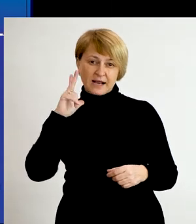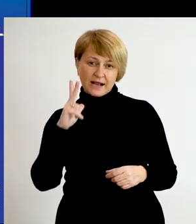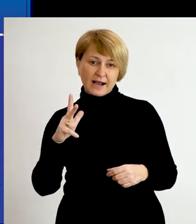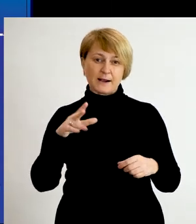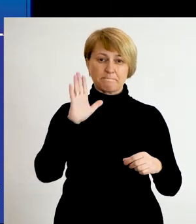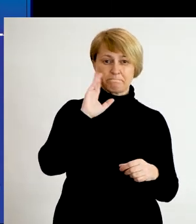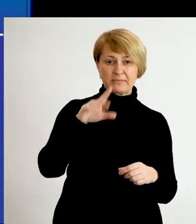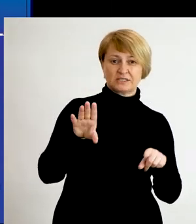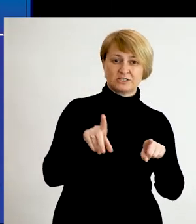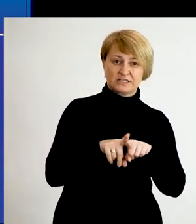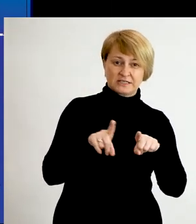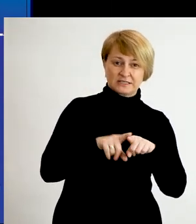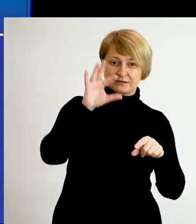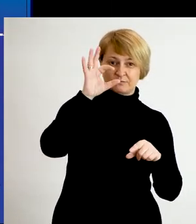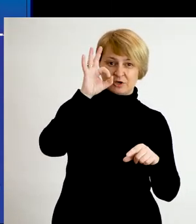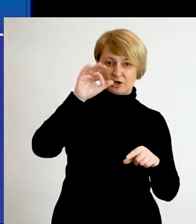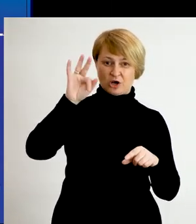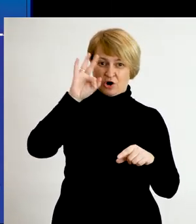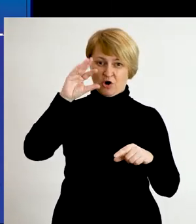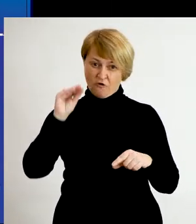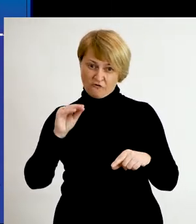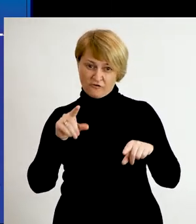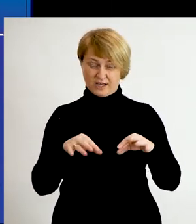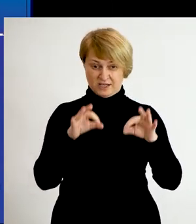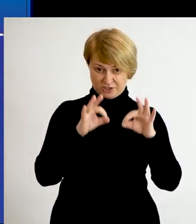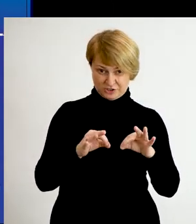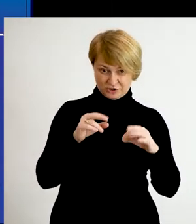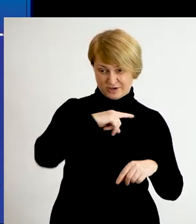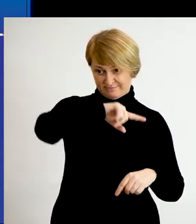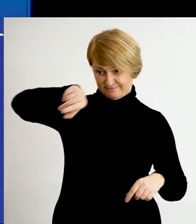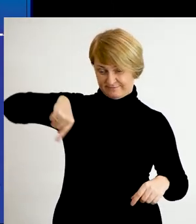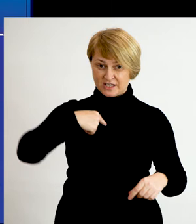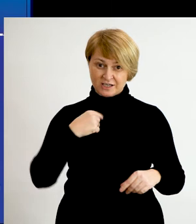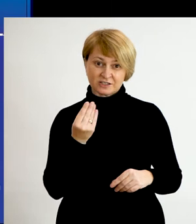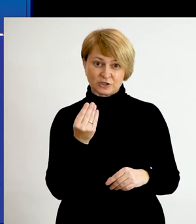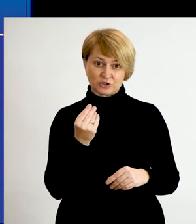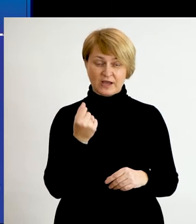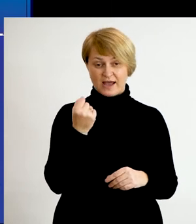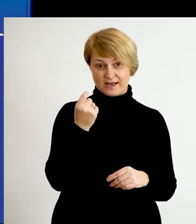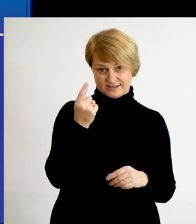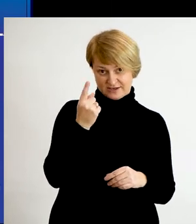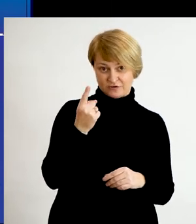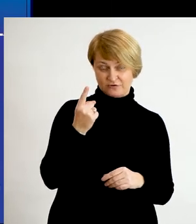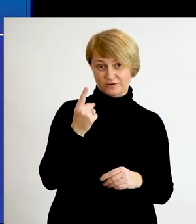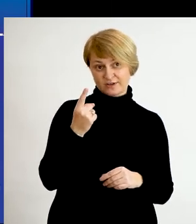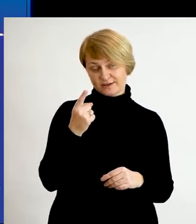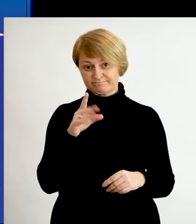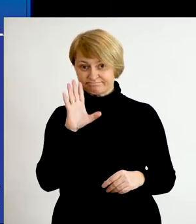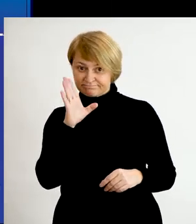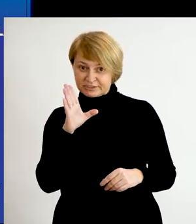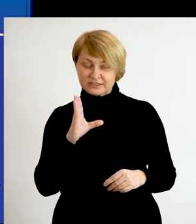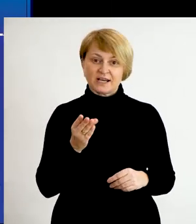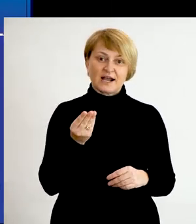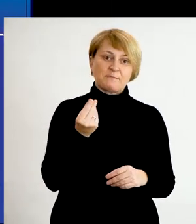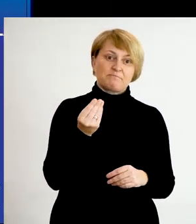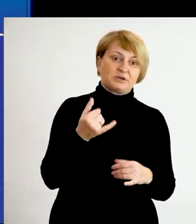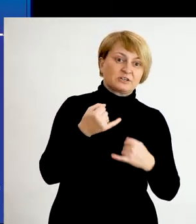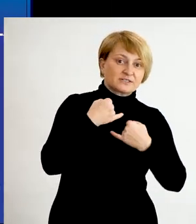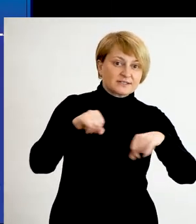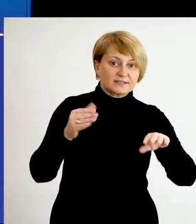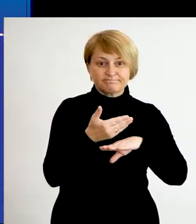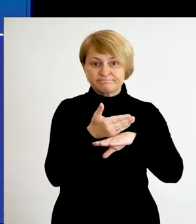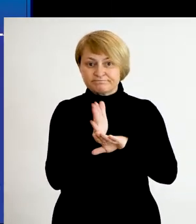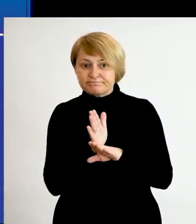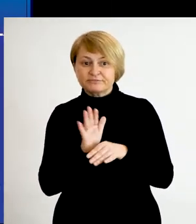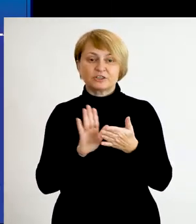PPK będzie tak jak z OFE, że dzisiaj to są nasze pieniądze, a za chwilkę się okaże, że te pieniądze trafią gdzieś